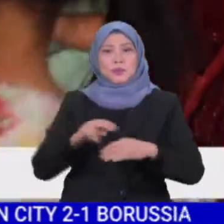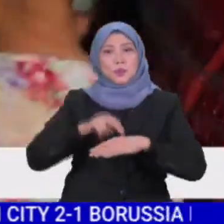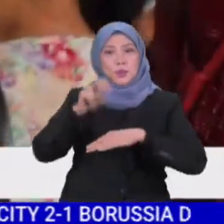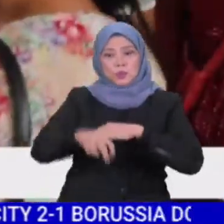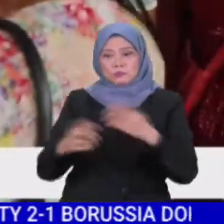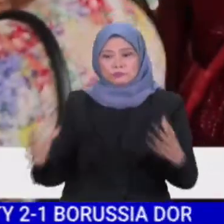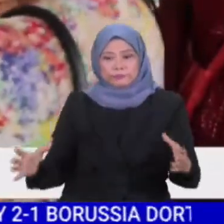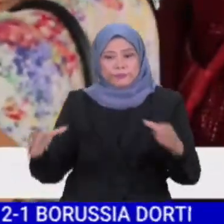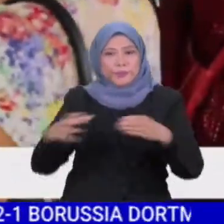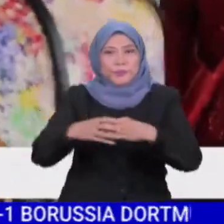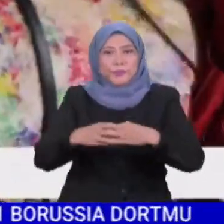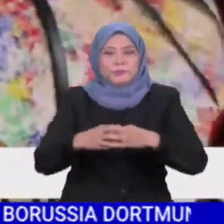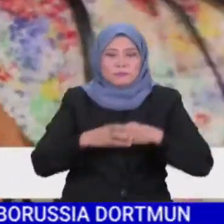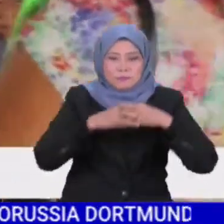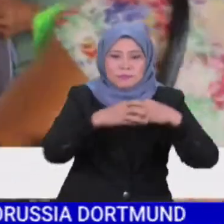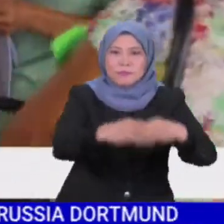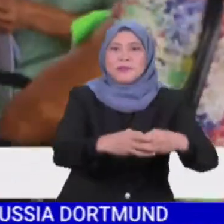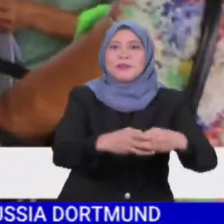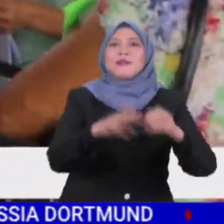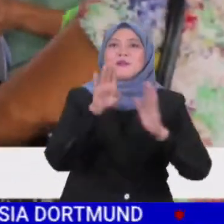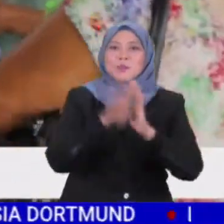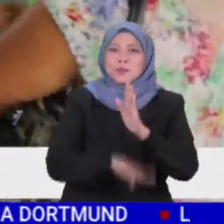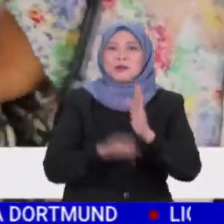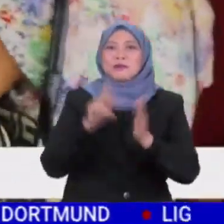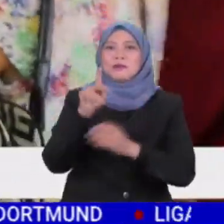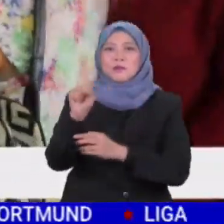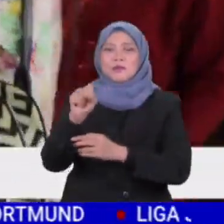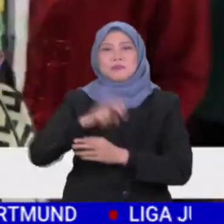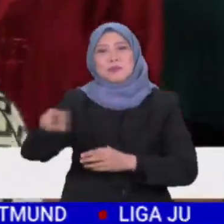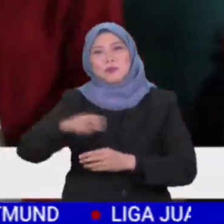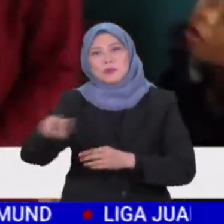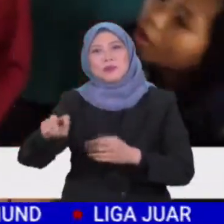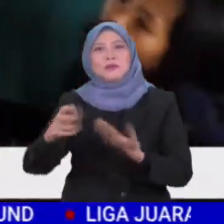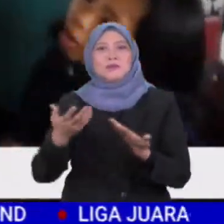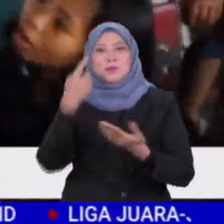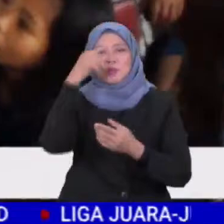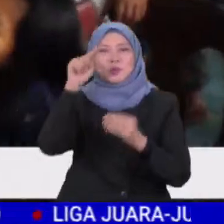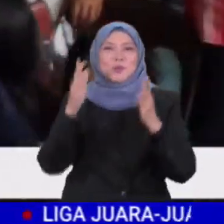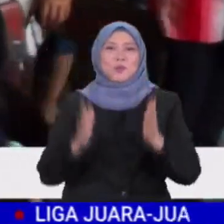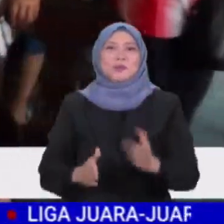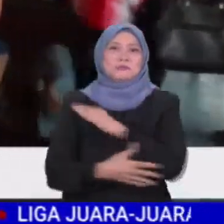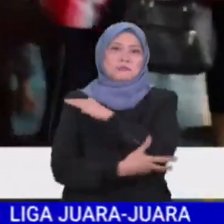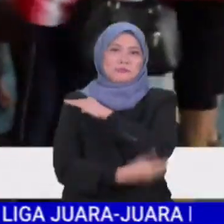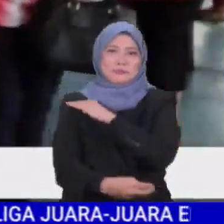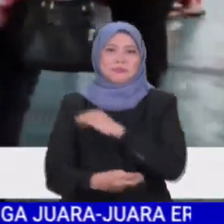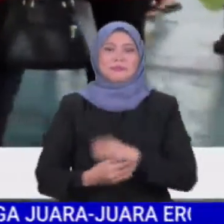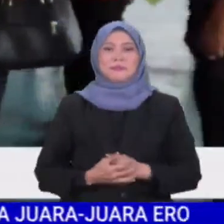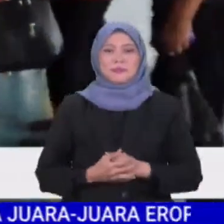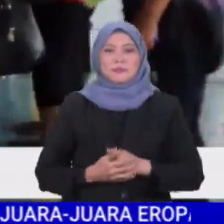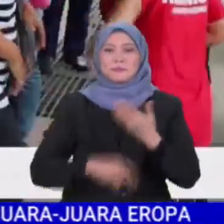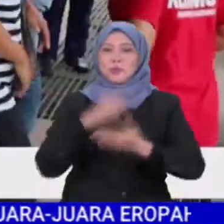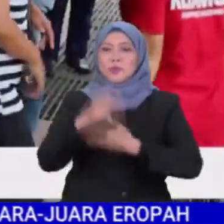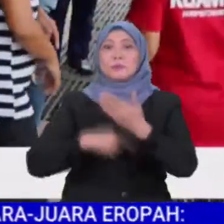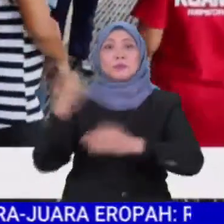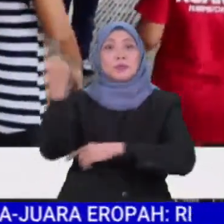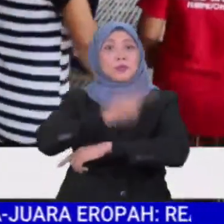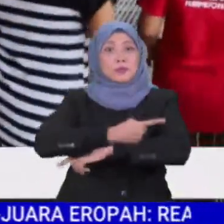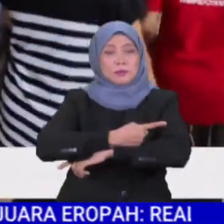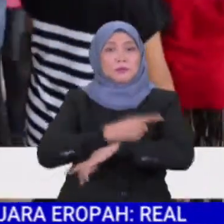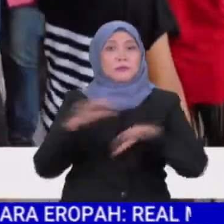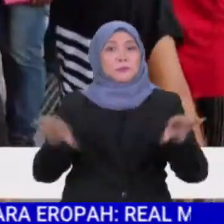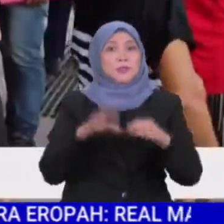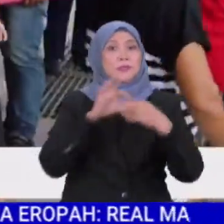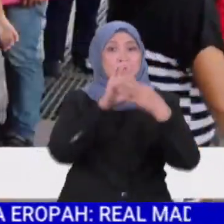padang berkenaan sekaligus mengurangkan kos perbelanjaan terutama bagi yang kurang berkemampuan. Program sehari ini dilaksana